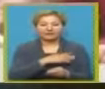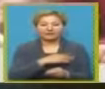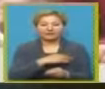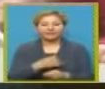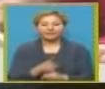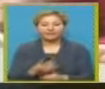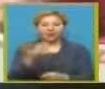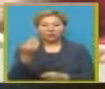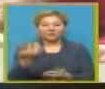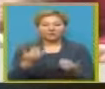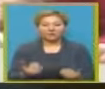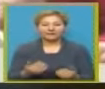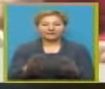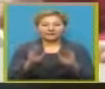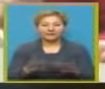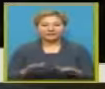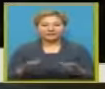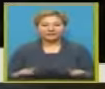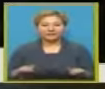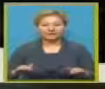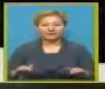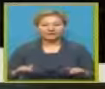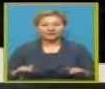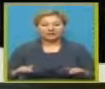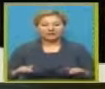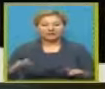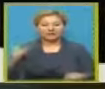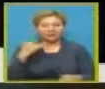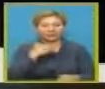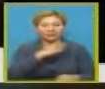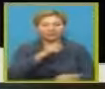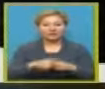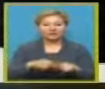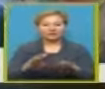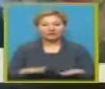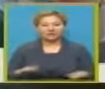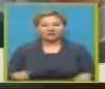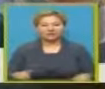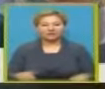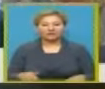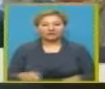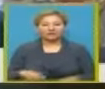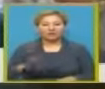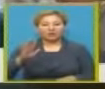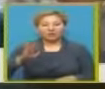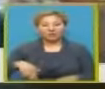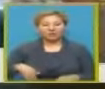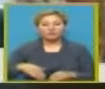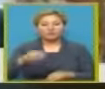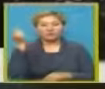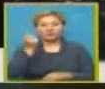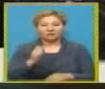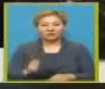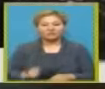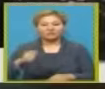Әли Осман ақсақалдың өмірден ұққан осы. Соғыс жылдарында да, бейбіт заманда да қара жұмыстан көз ашпаған. Бүгінде 90-ның төртеуіне